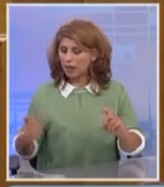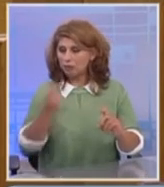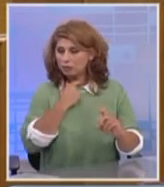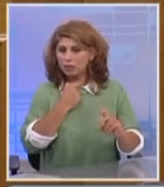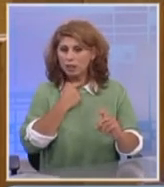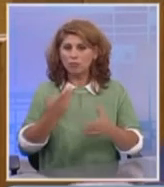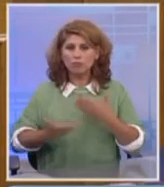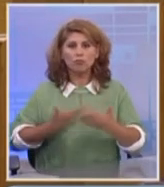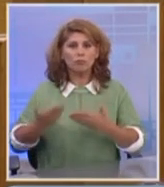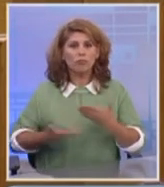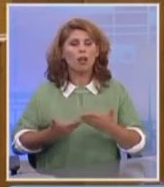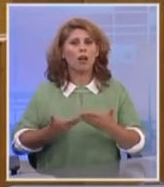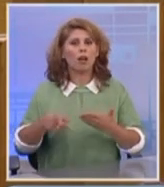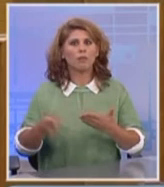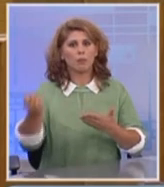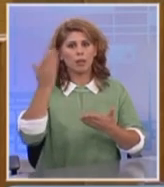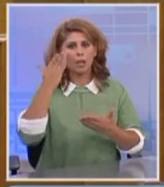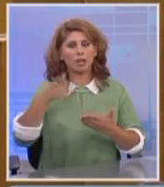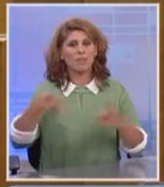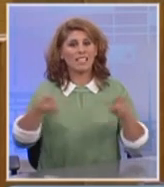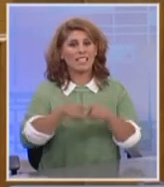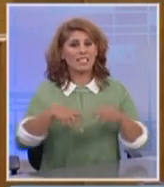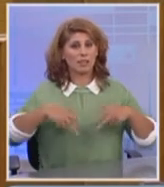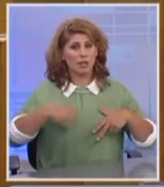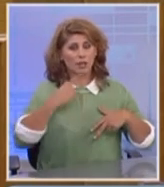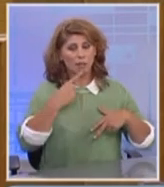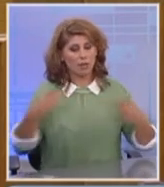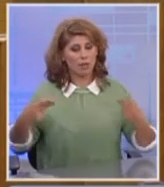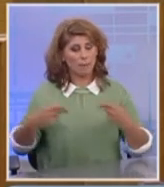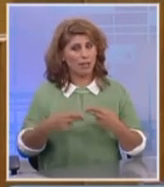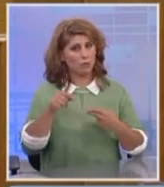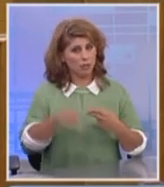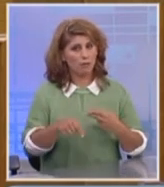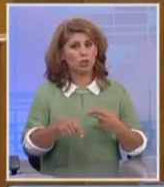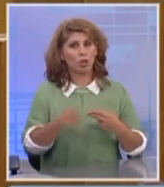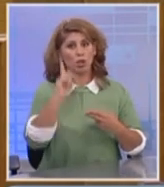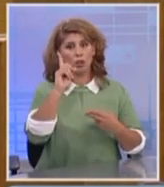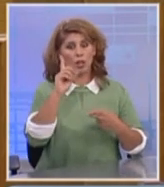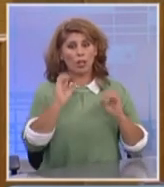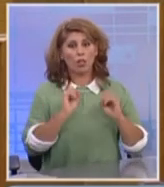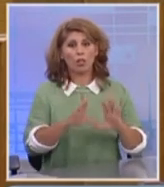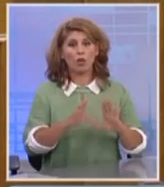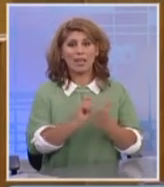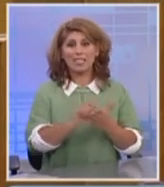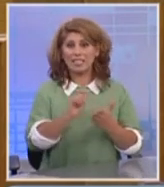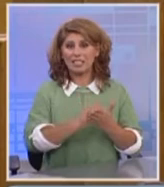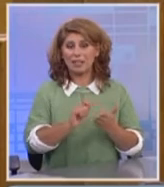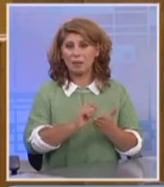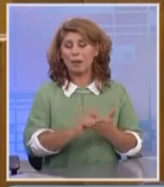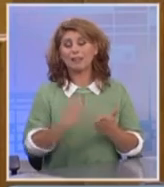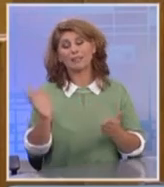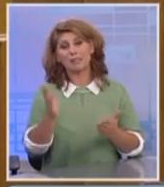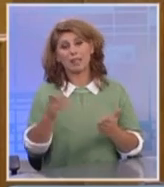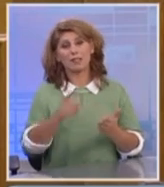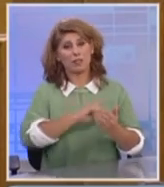πανάκριβα, ενώ η συγκυβέρνηση έχει ήδη ανακοινώσει ότι θα περικόψει και αυτό το ένα δωρεάν σύγγραμμα χάριν δήθεν